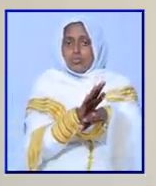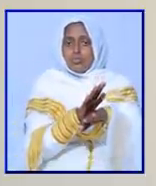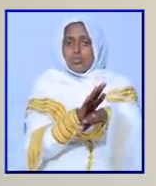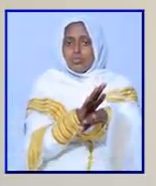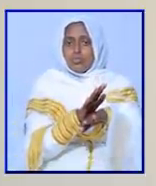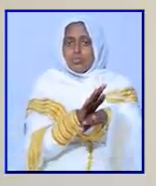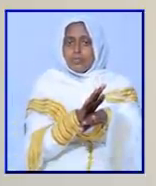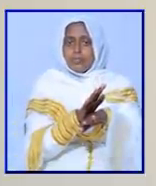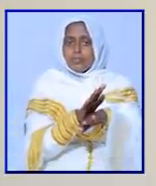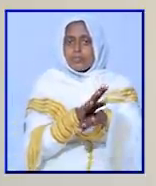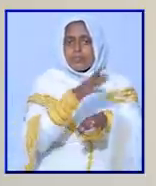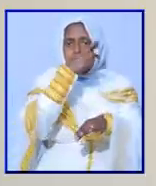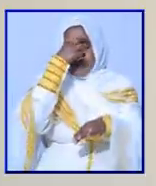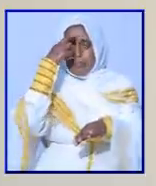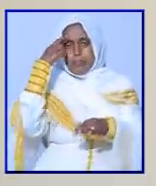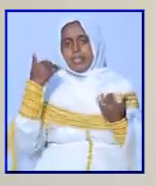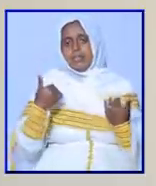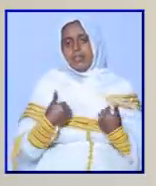መልእክቱ